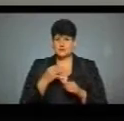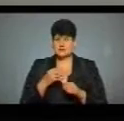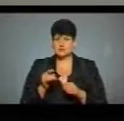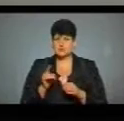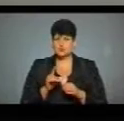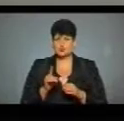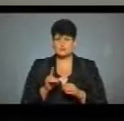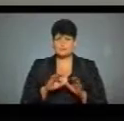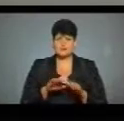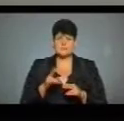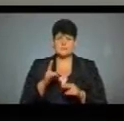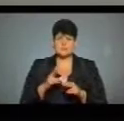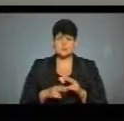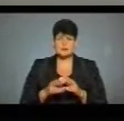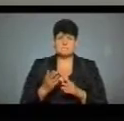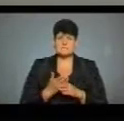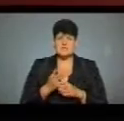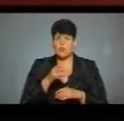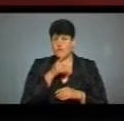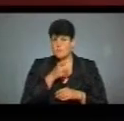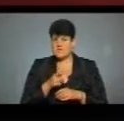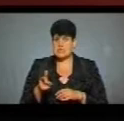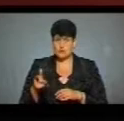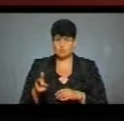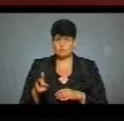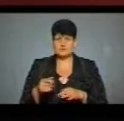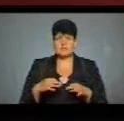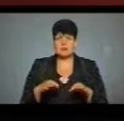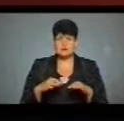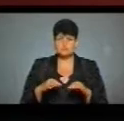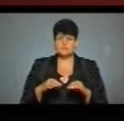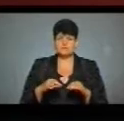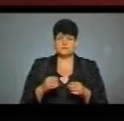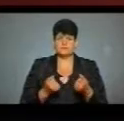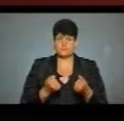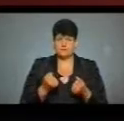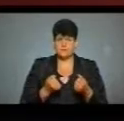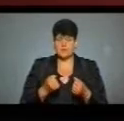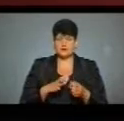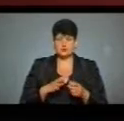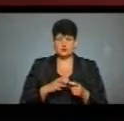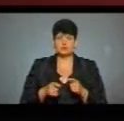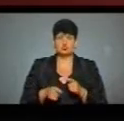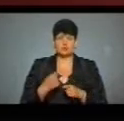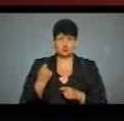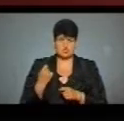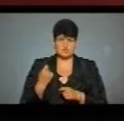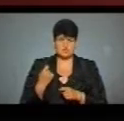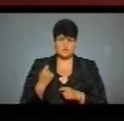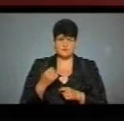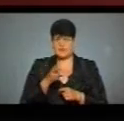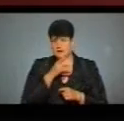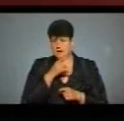що після завершення пільгового періоду транспортні засоби, які перебували з порушеннями